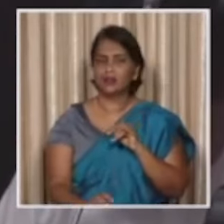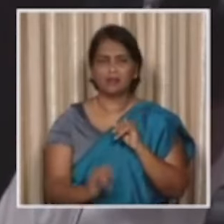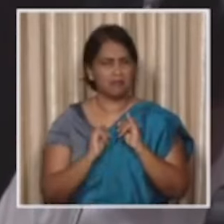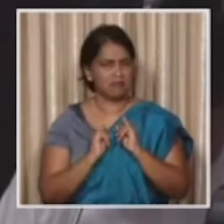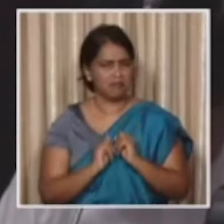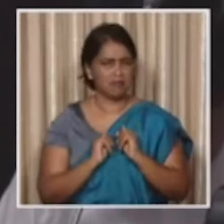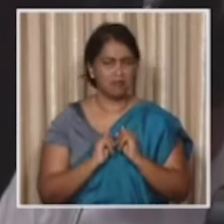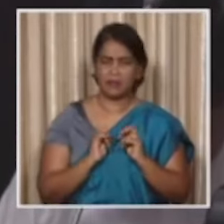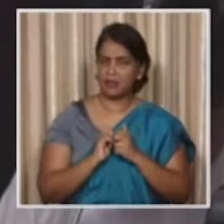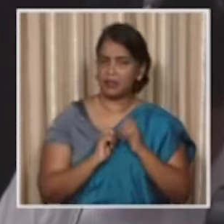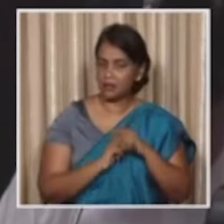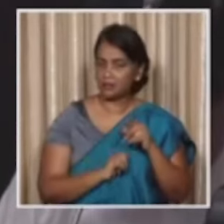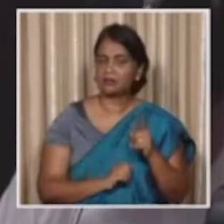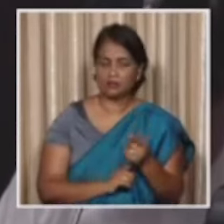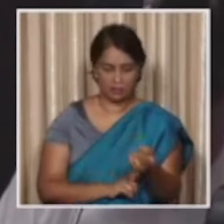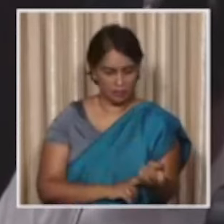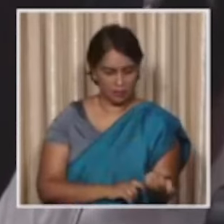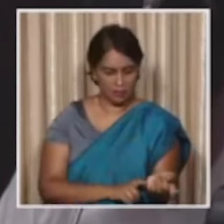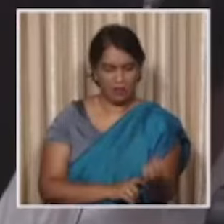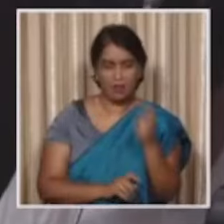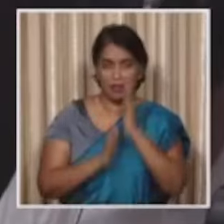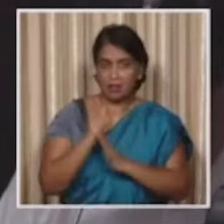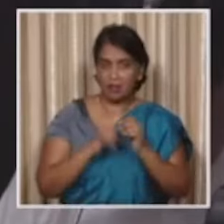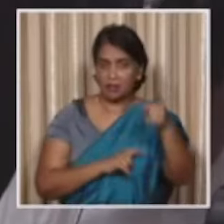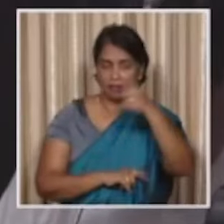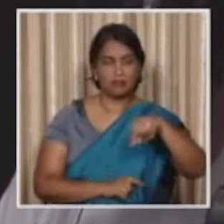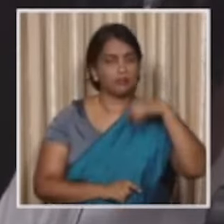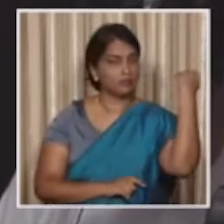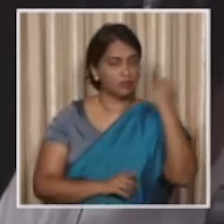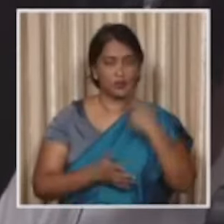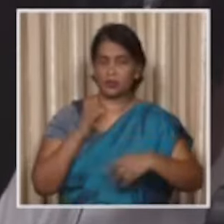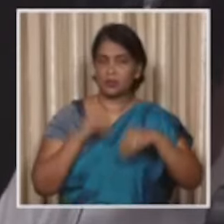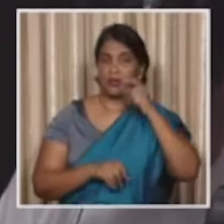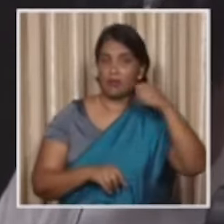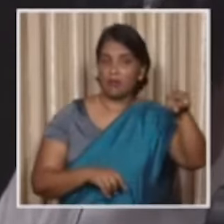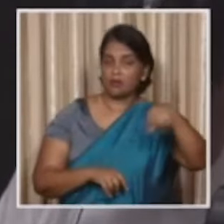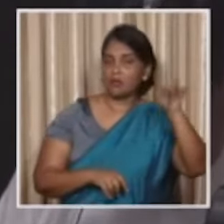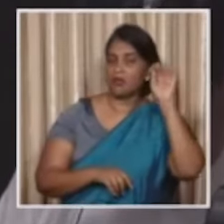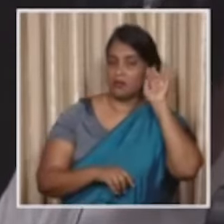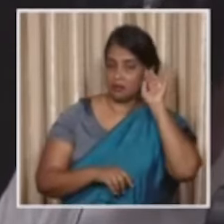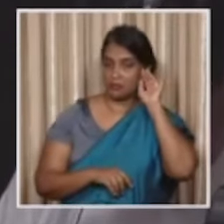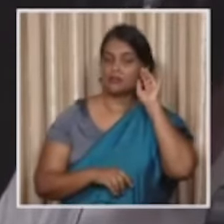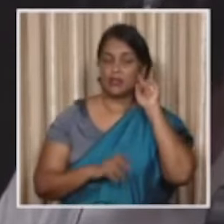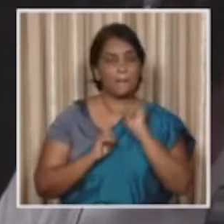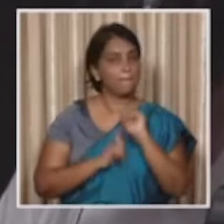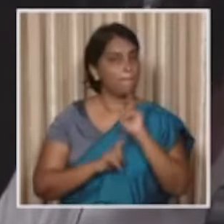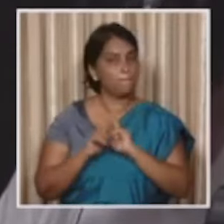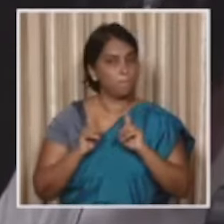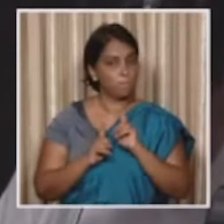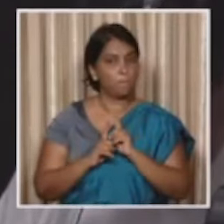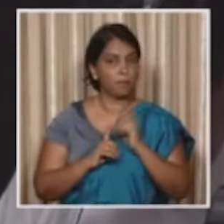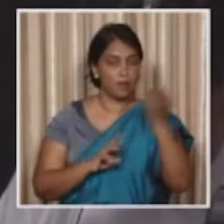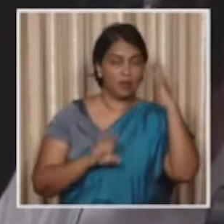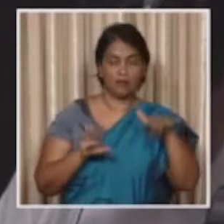අසුභවාදී දේවල් සිද්ධ වුණා නම් මේ ජනතා නියෝජිතයන්ගේ කතාව තම ඡන්දදායකයන් අහන නිසා පාර්ලිමේන්තුව එදාට